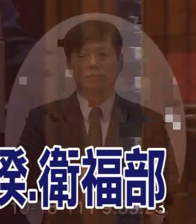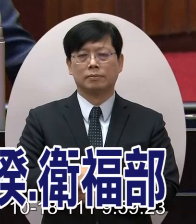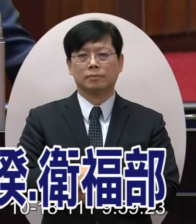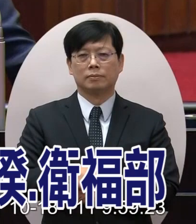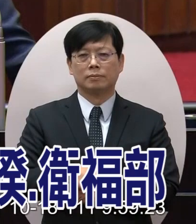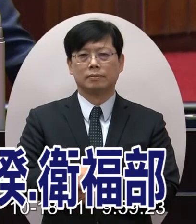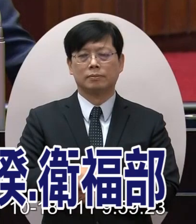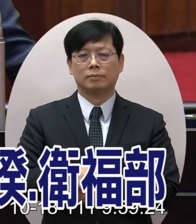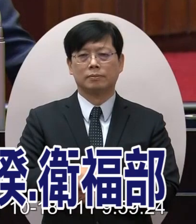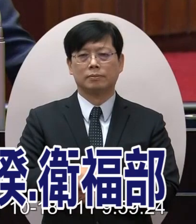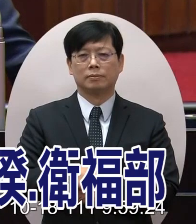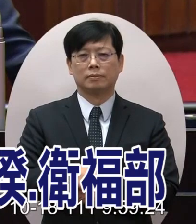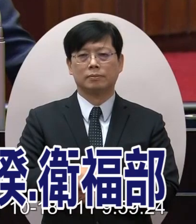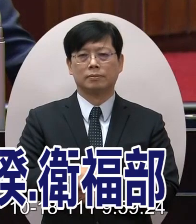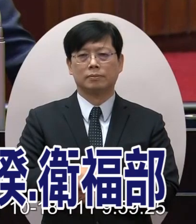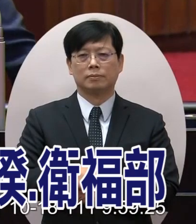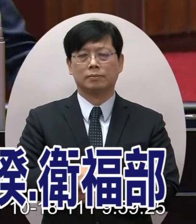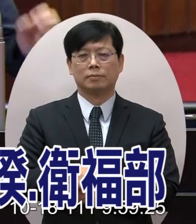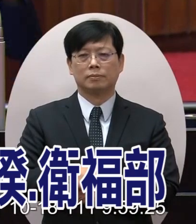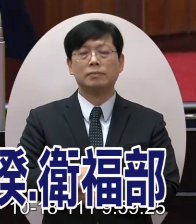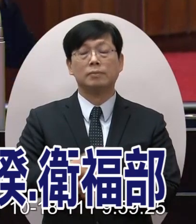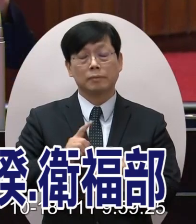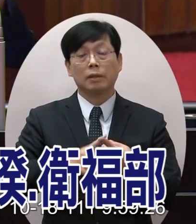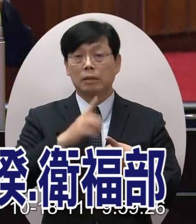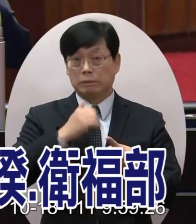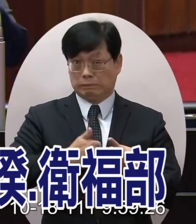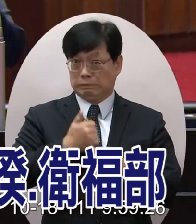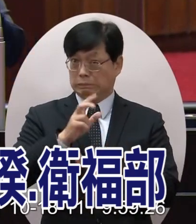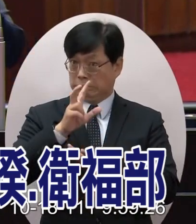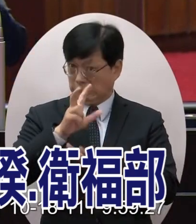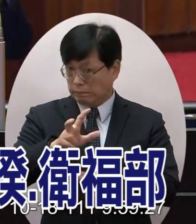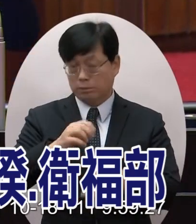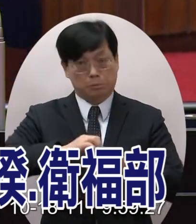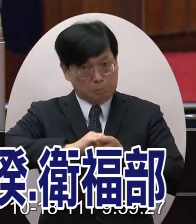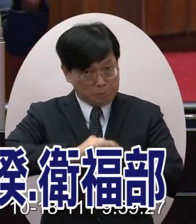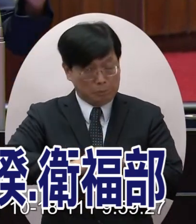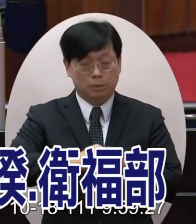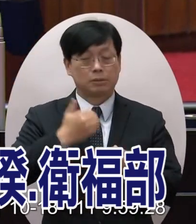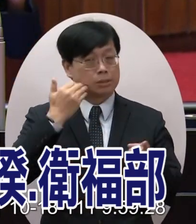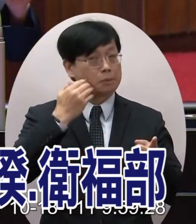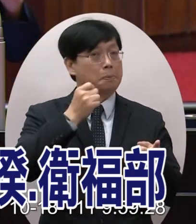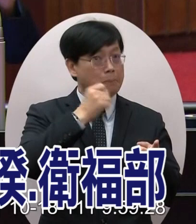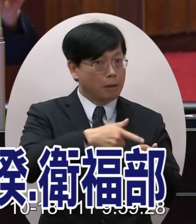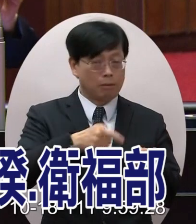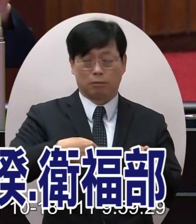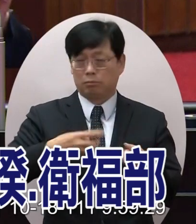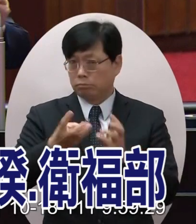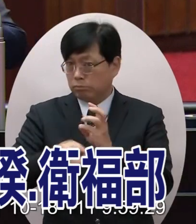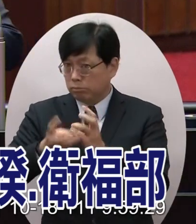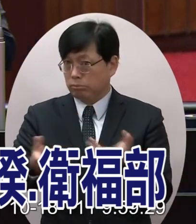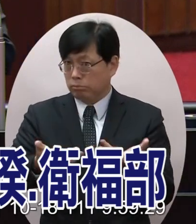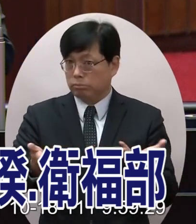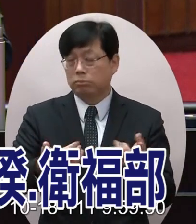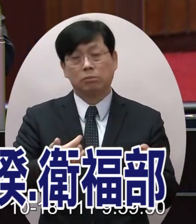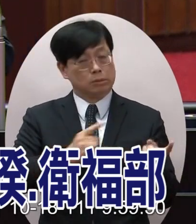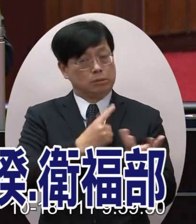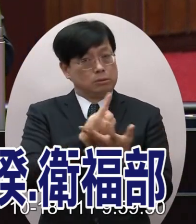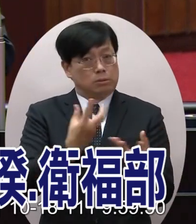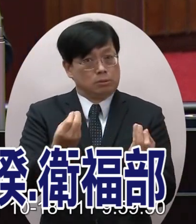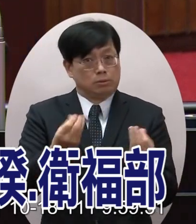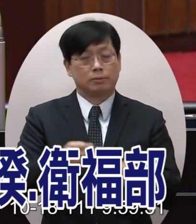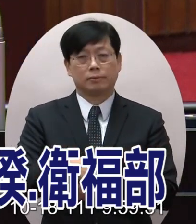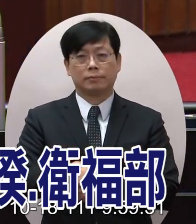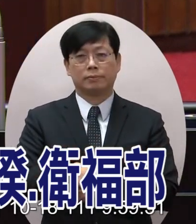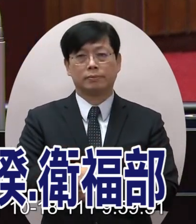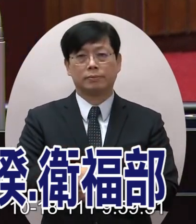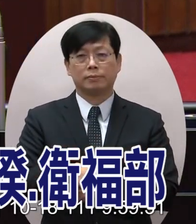全球都在争取疫苗嘛。 对，所以实际上面决定要跟谁买的这些的细部的细节，你是没有参与的